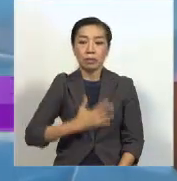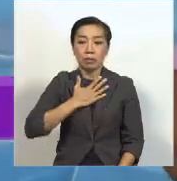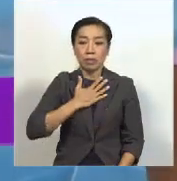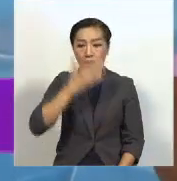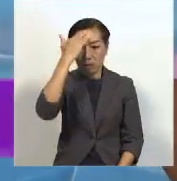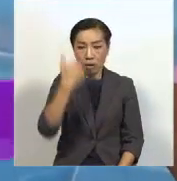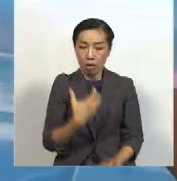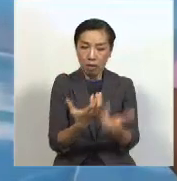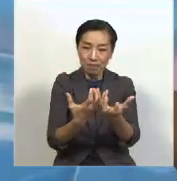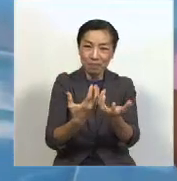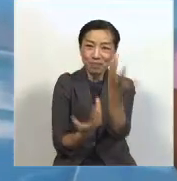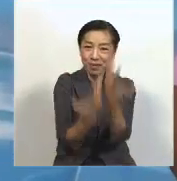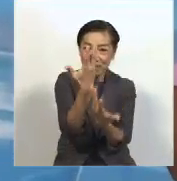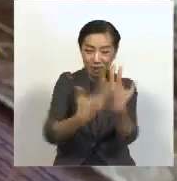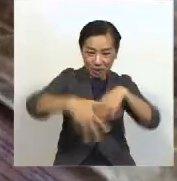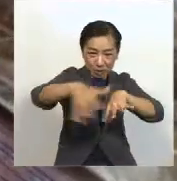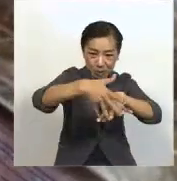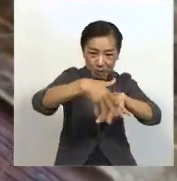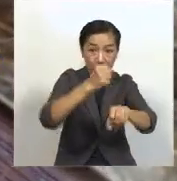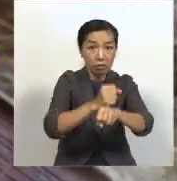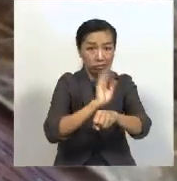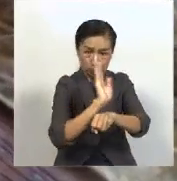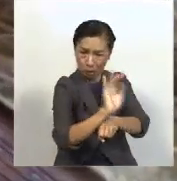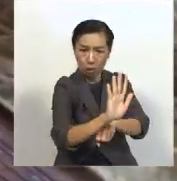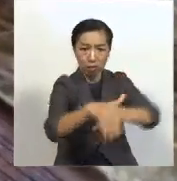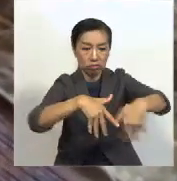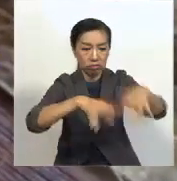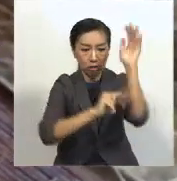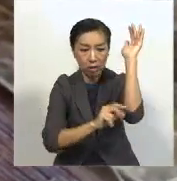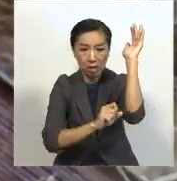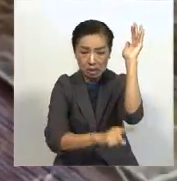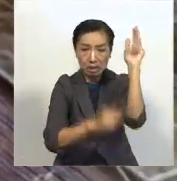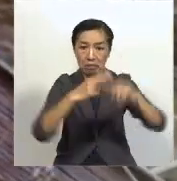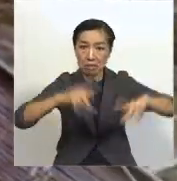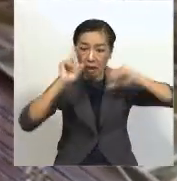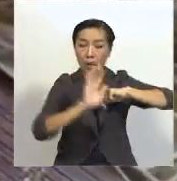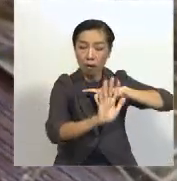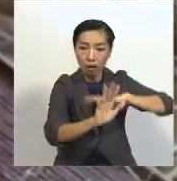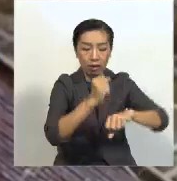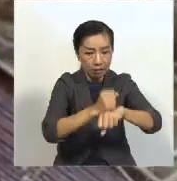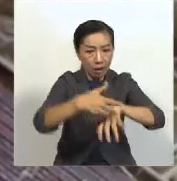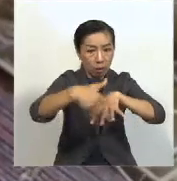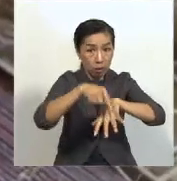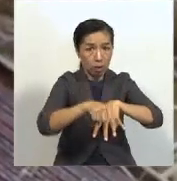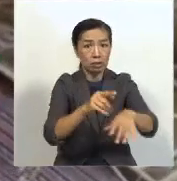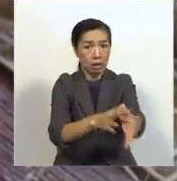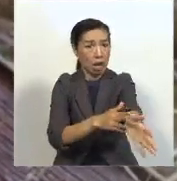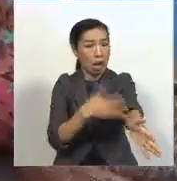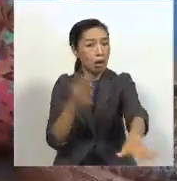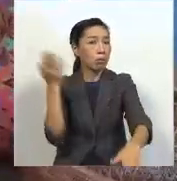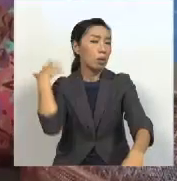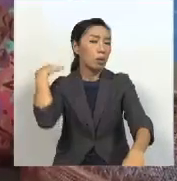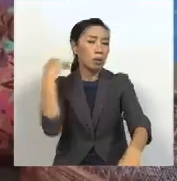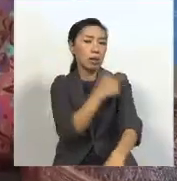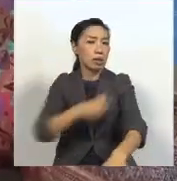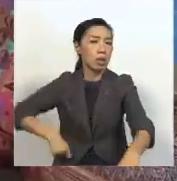ผลิตภัณฑ์ย่านลิพาวซึ่งถือเป็นหัตถกรรมพื้นบ้านที่ขึ้นชื่อของเมืองนครศรีธรรมราชมาแต่สมัยรัตนโกสินทร์ตอนต้